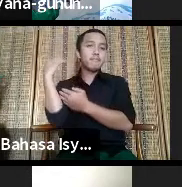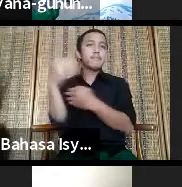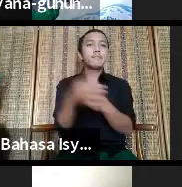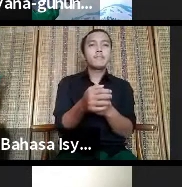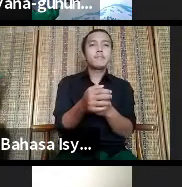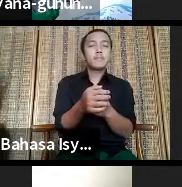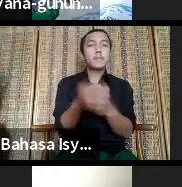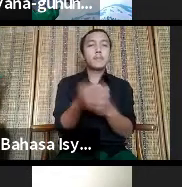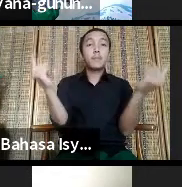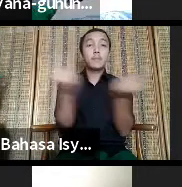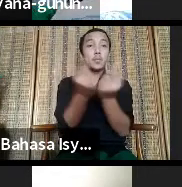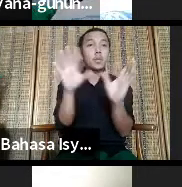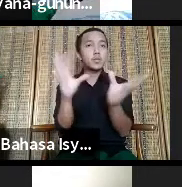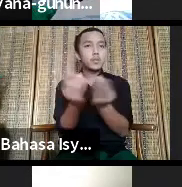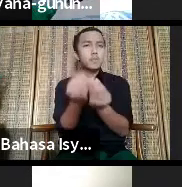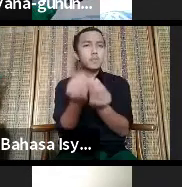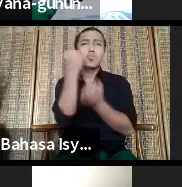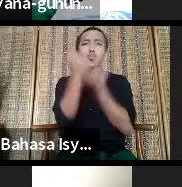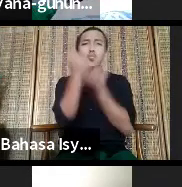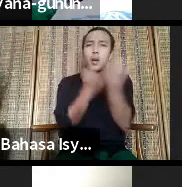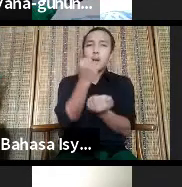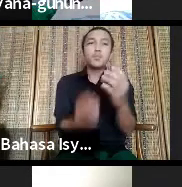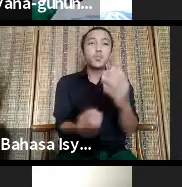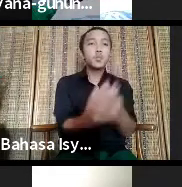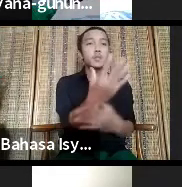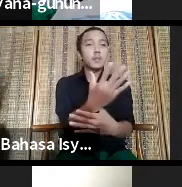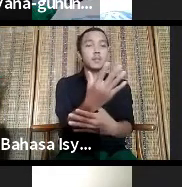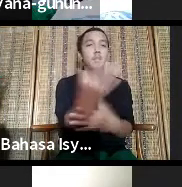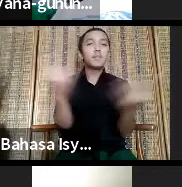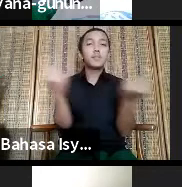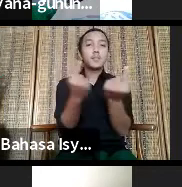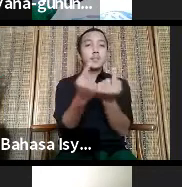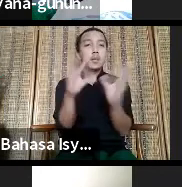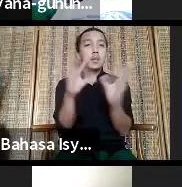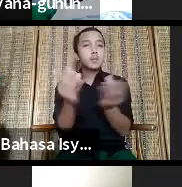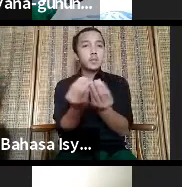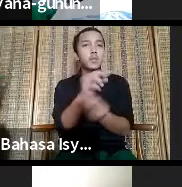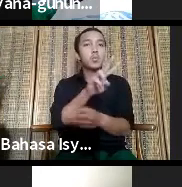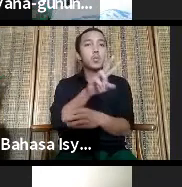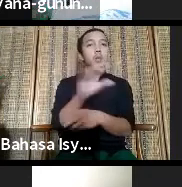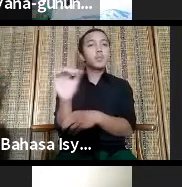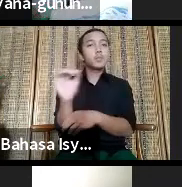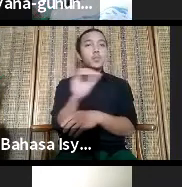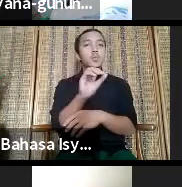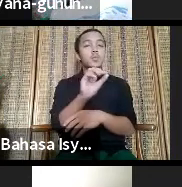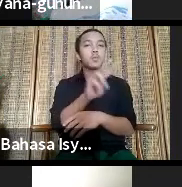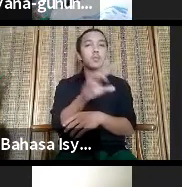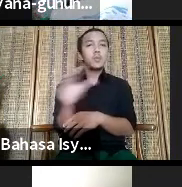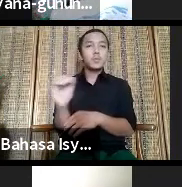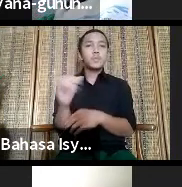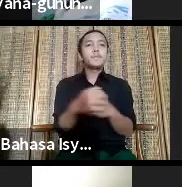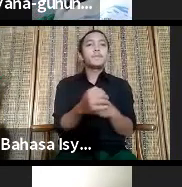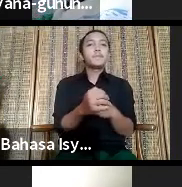mewujudkan Indonesia Inklusif 2030. Kami berharap dengan keluarnya berbagai regulasi, mulai